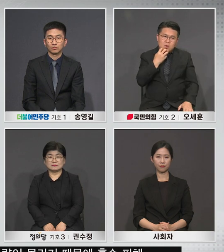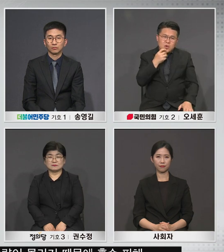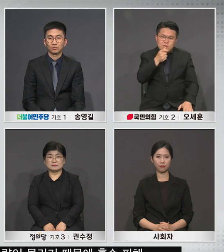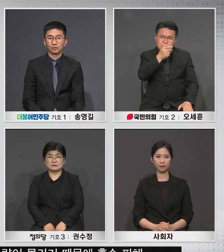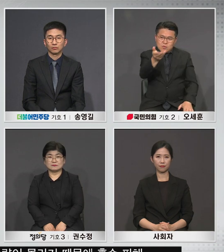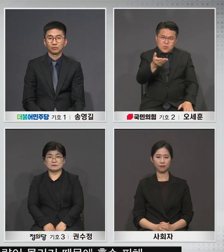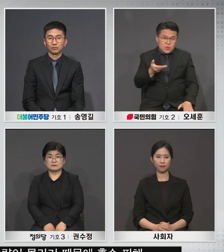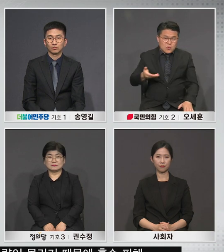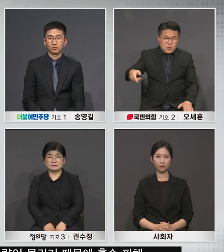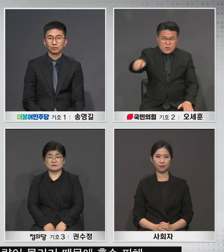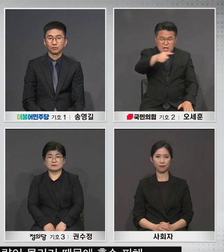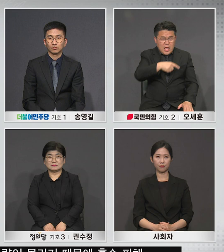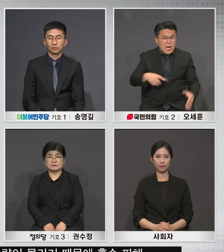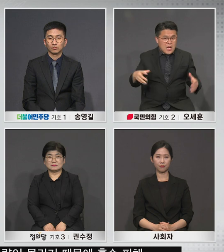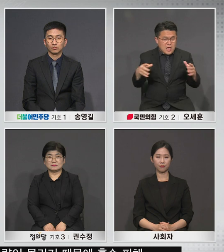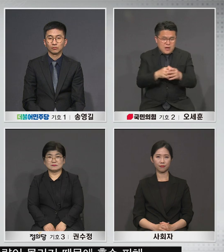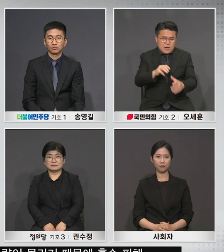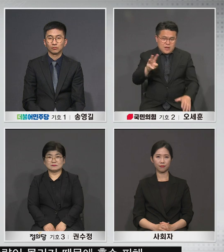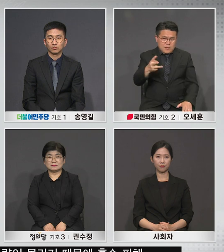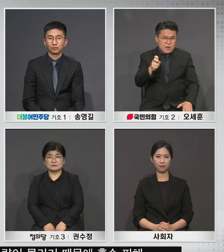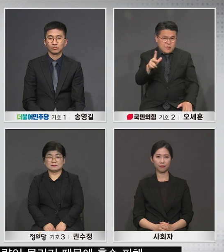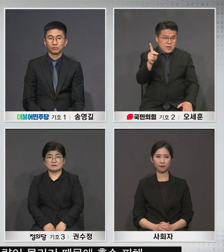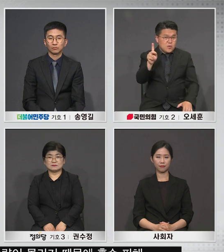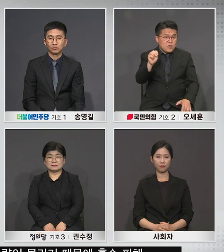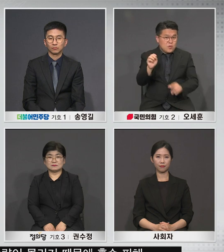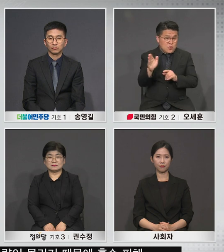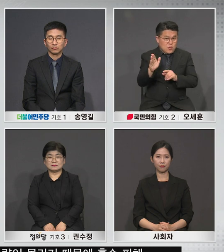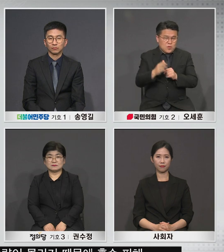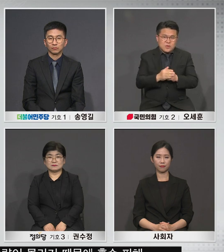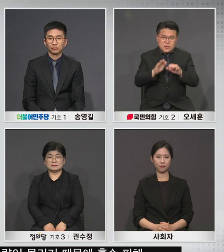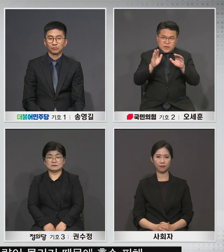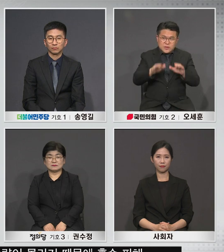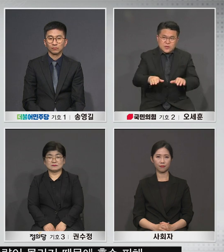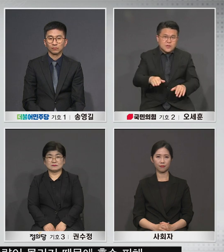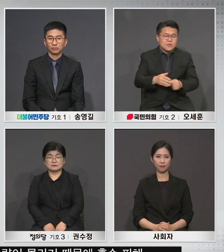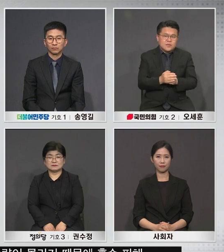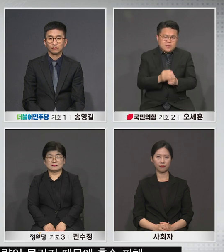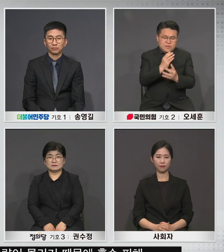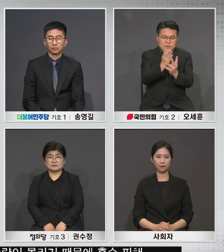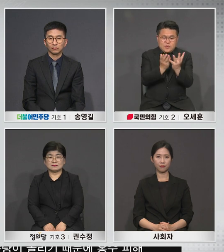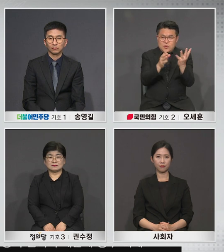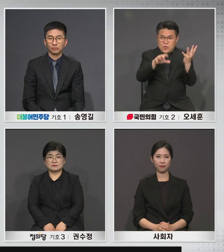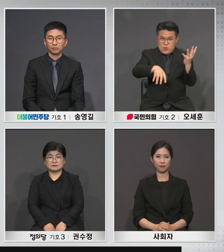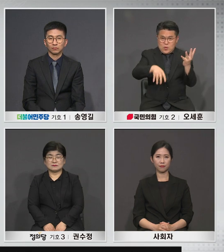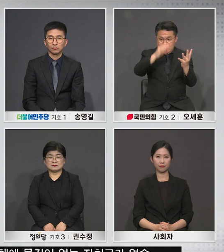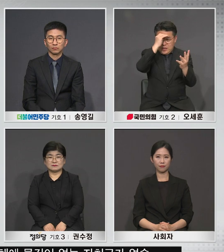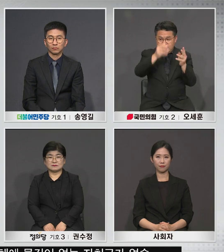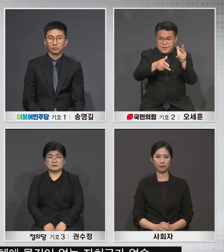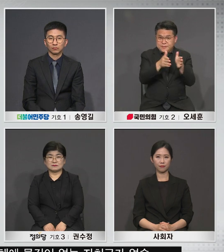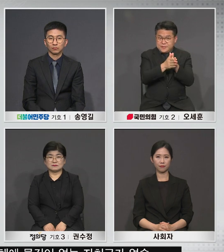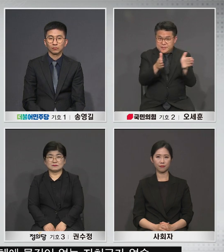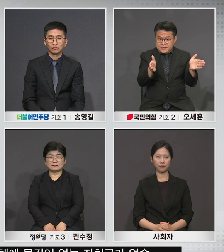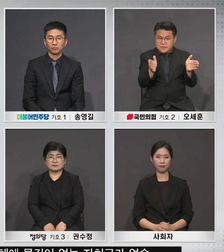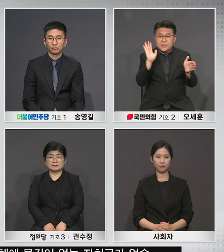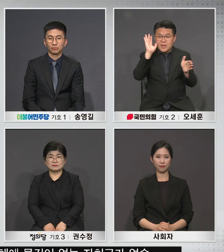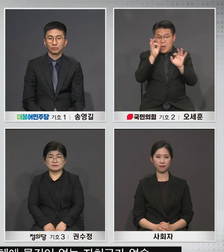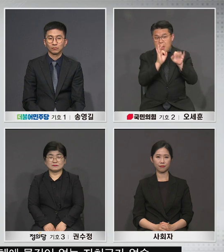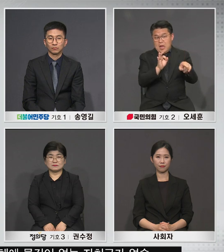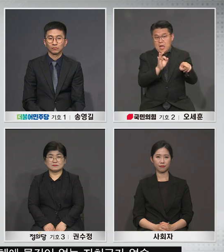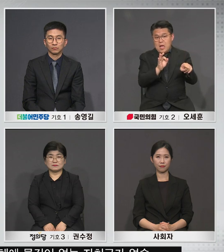자치구가 없습니다. 홍제천, 도림천, 정릉천에서 일단 시범사업 네 군데 시작을 했는데요. 일단 한번 보시죠.